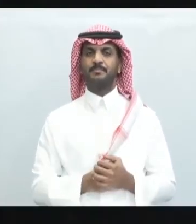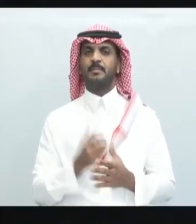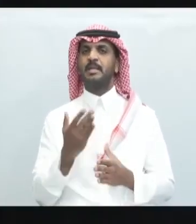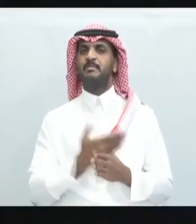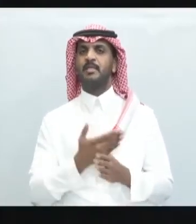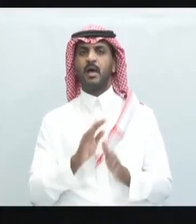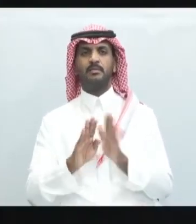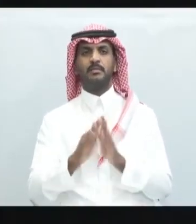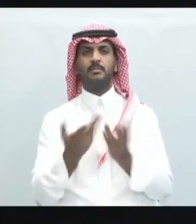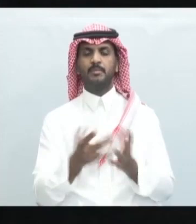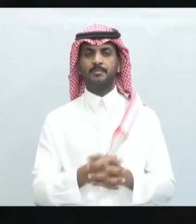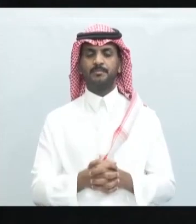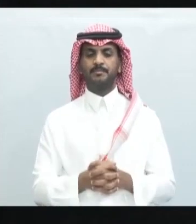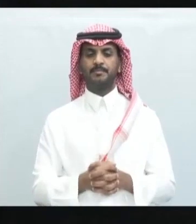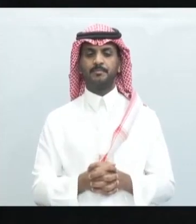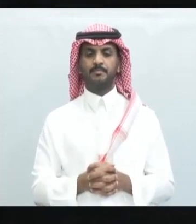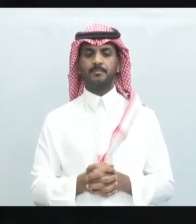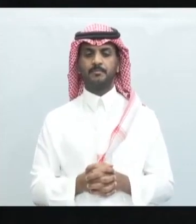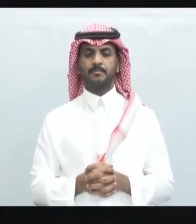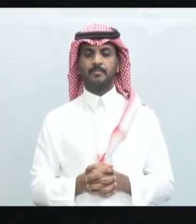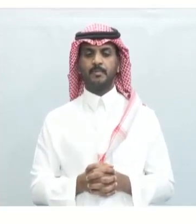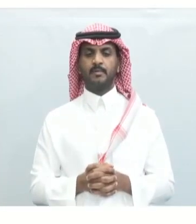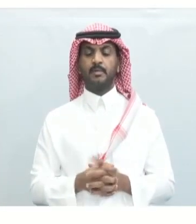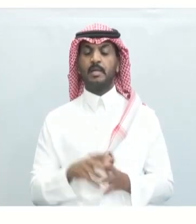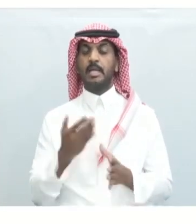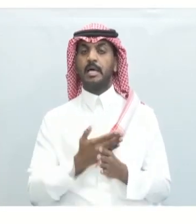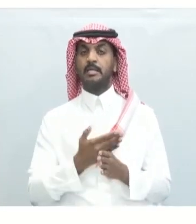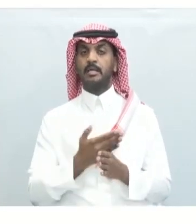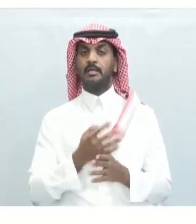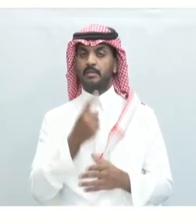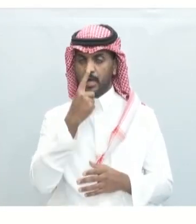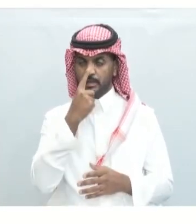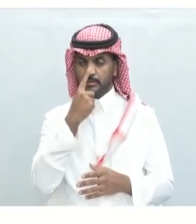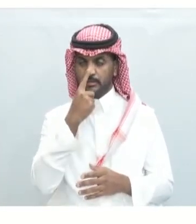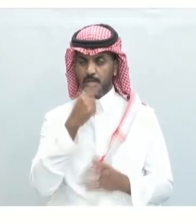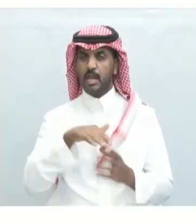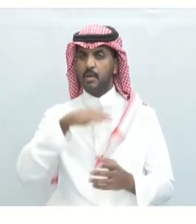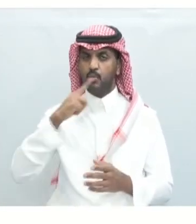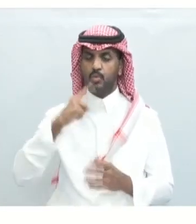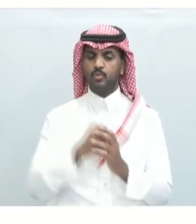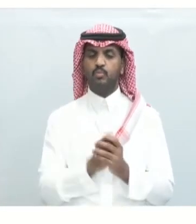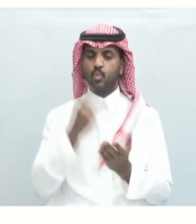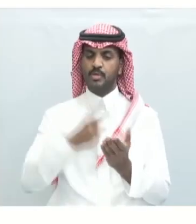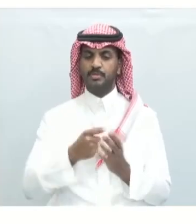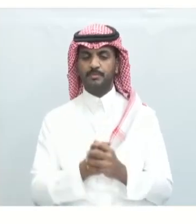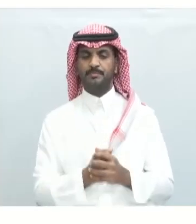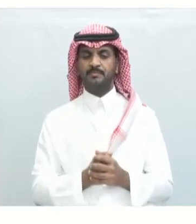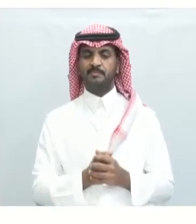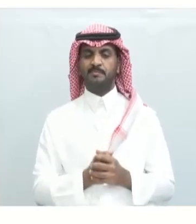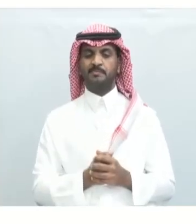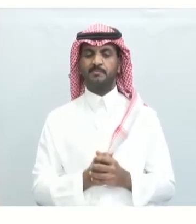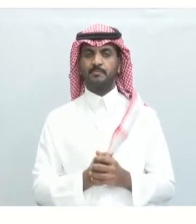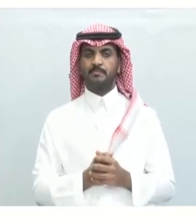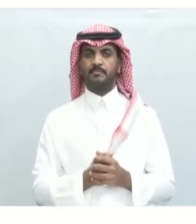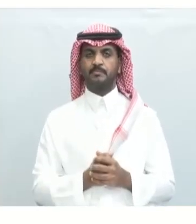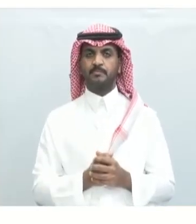ذلك احسنتم لان طاعه الوالدين واجبه لهذا ذكرت في الحديث لما ذكر الله عز وجل